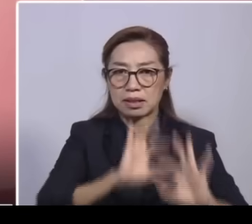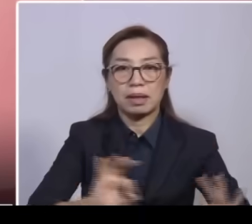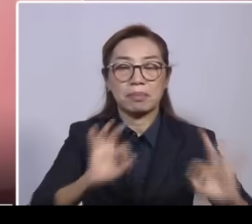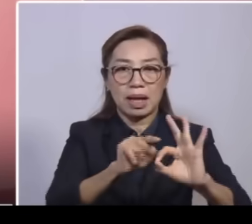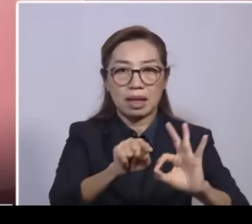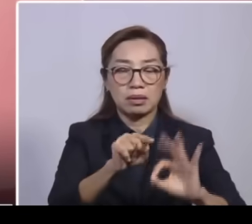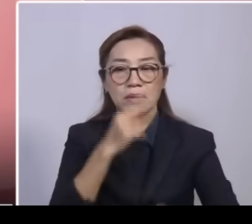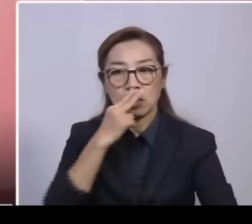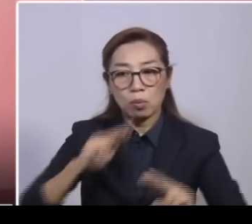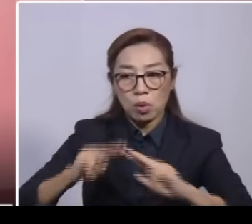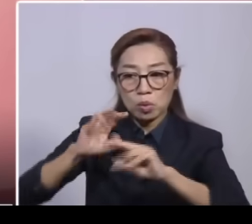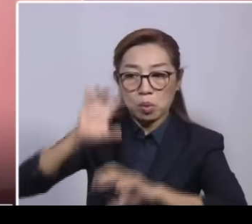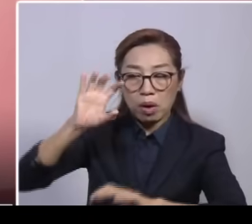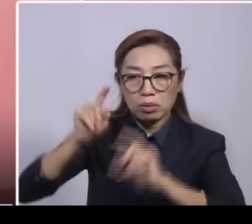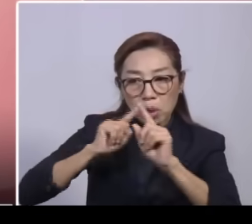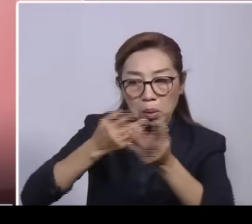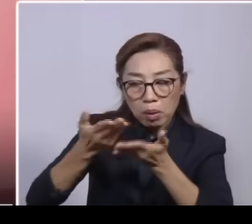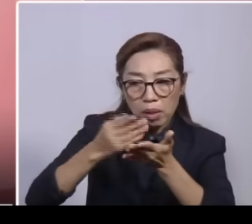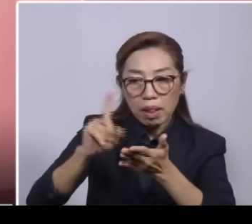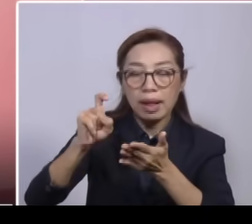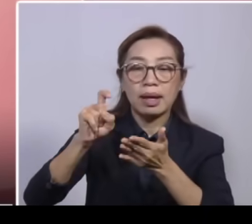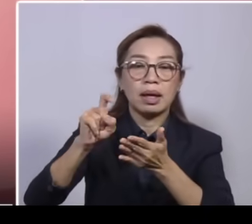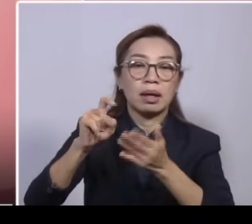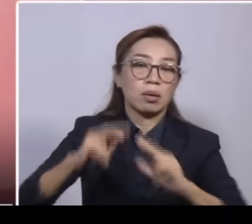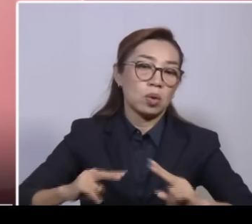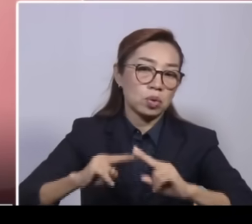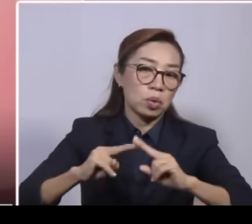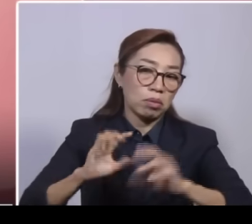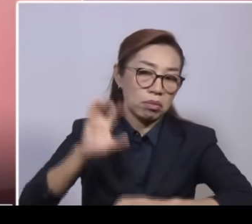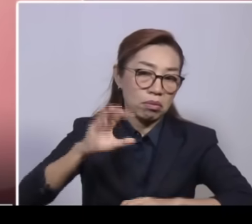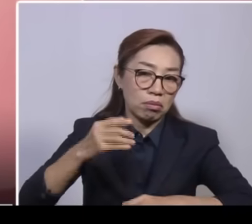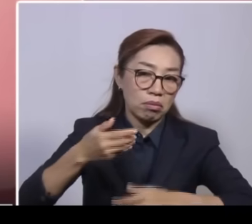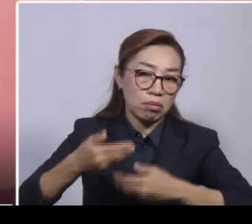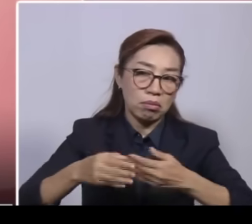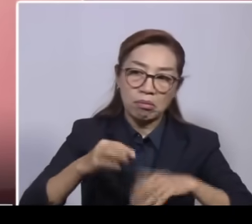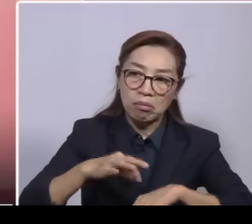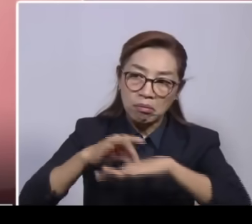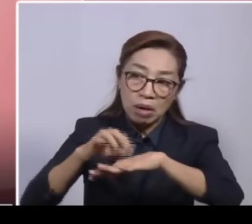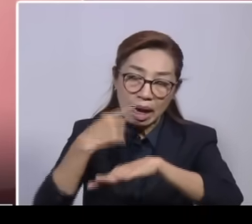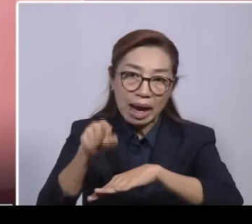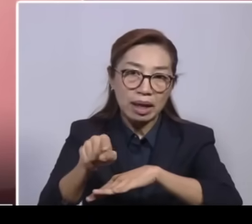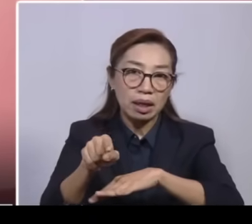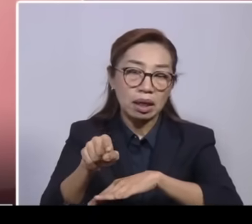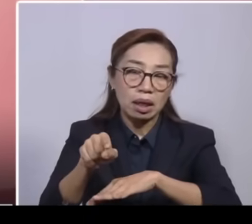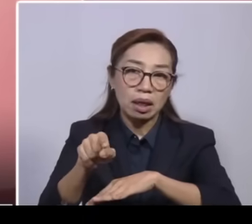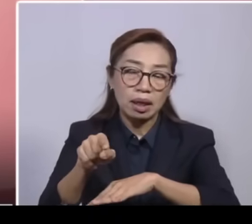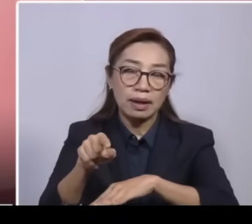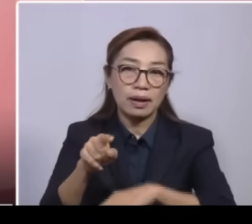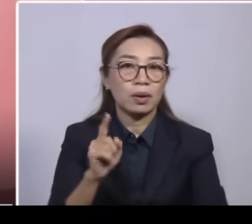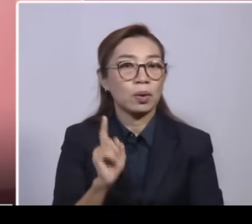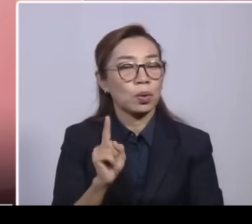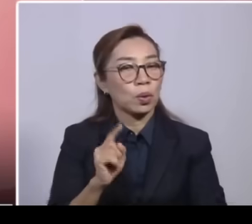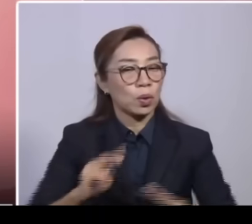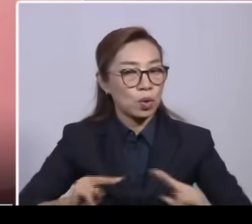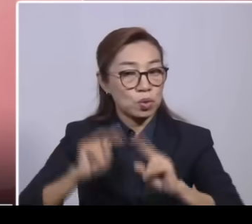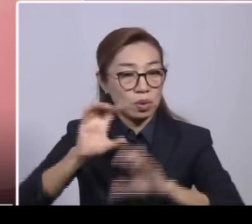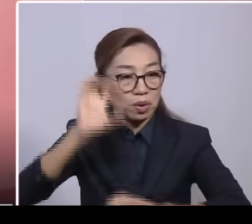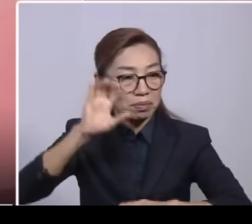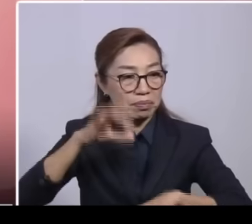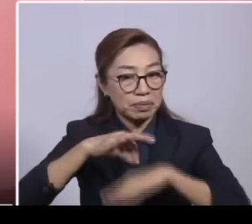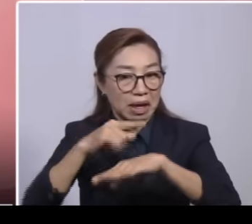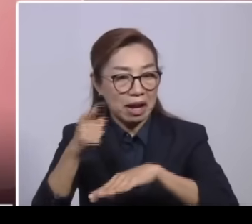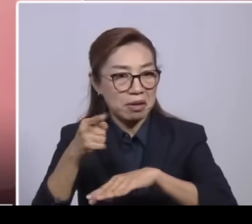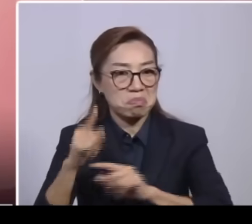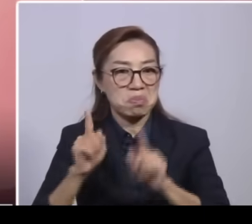ฉะนั้นเนี่ยถ้าเกิดมธ 1ตกลงกันไม่ได้มธ 1จะเป็นของใครดีล่ะคะมธ 1ก็ต้องเป็นของบุคคลที่มี